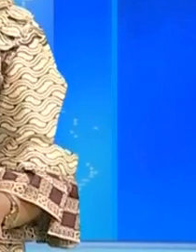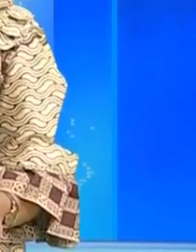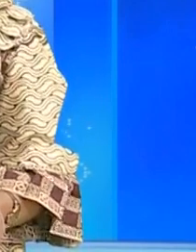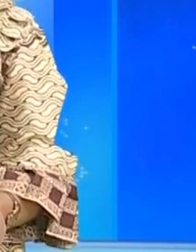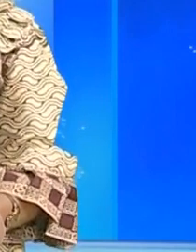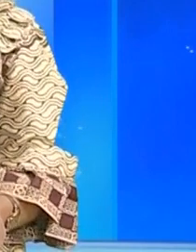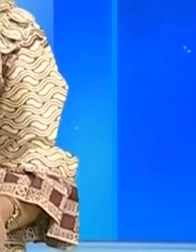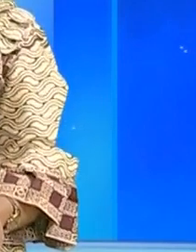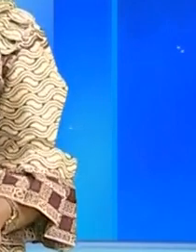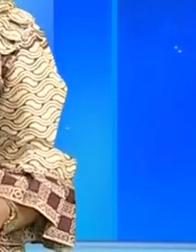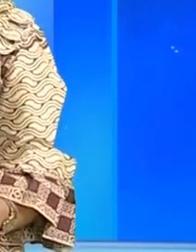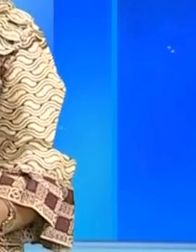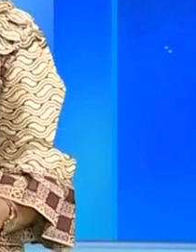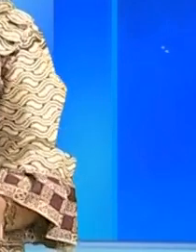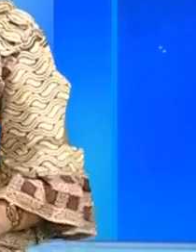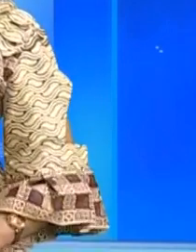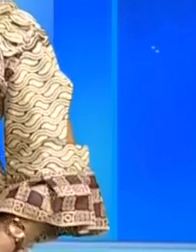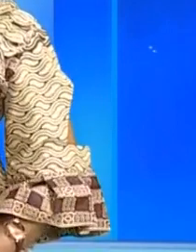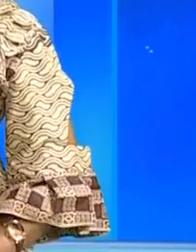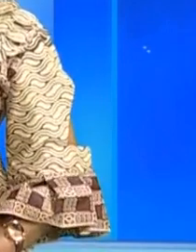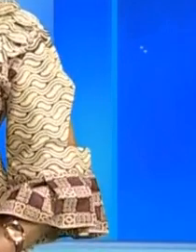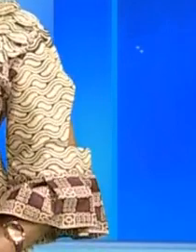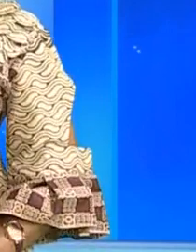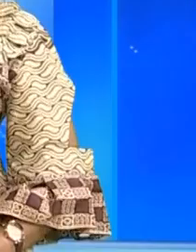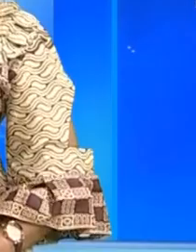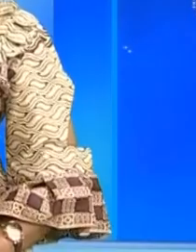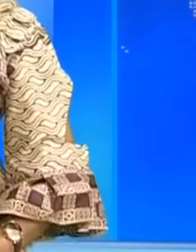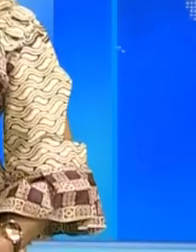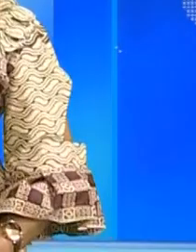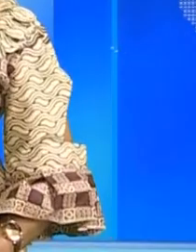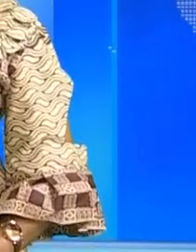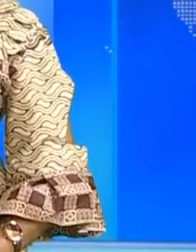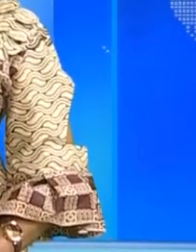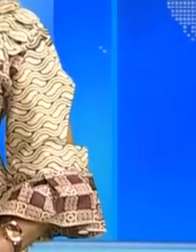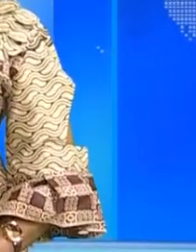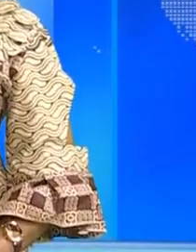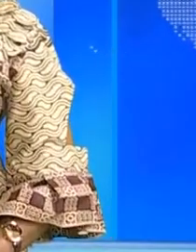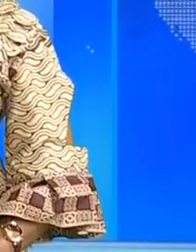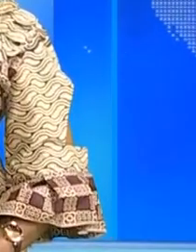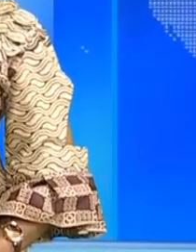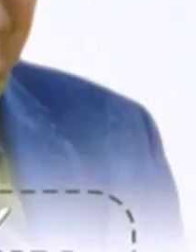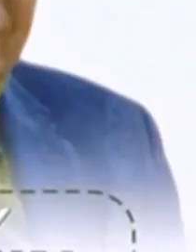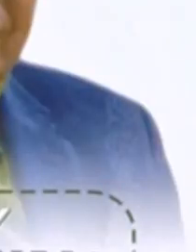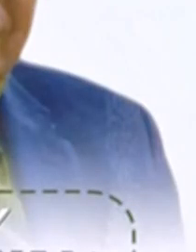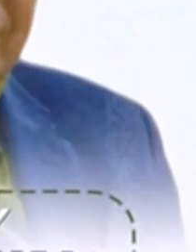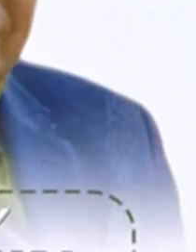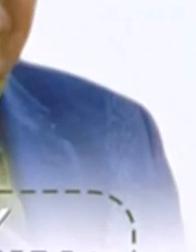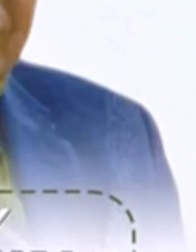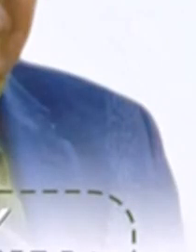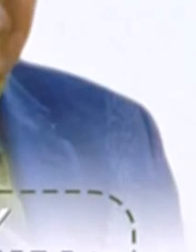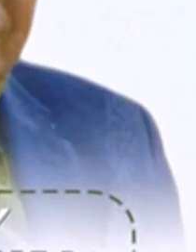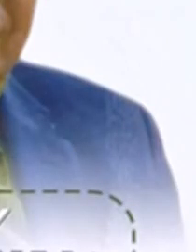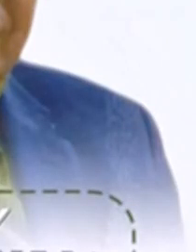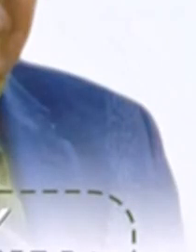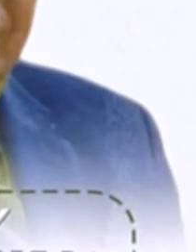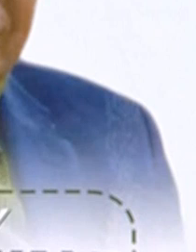Une nécrologie avant de nous séparer. La famille Abbé Kiamwale, Madame Angelani Kapilikwa